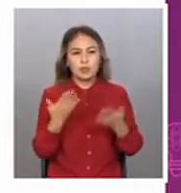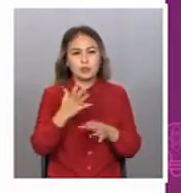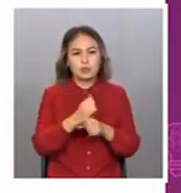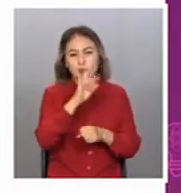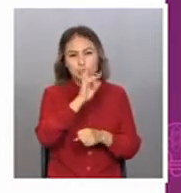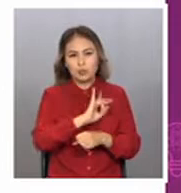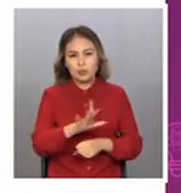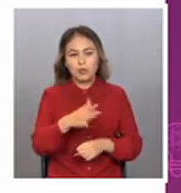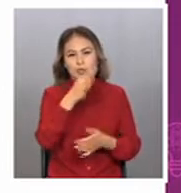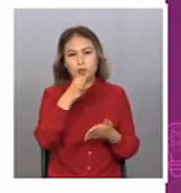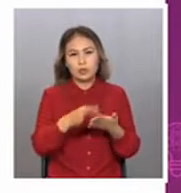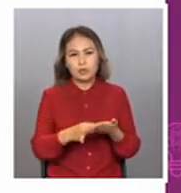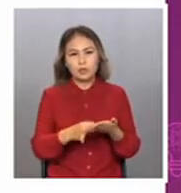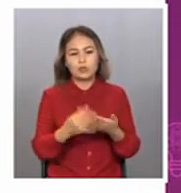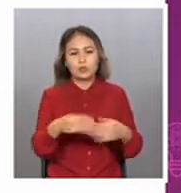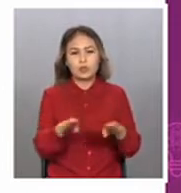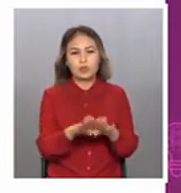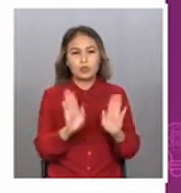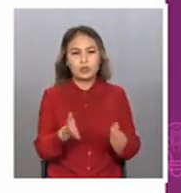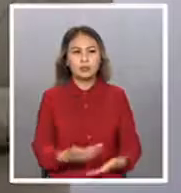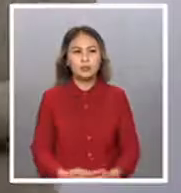болса, жауабымыз осы болады.